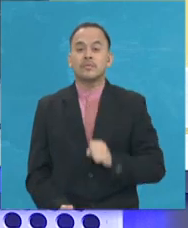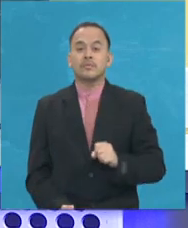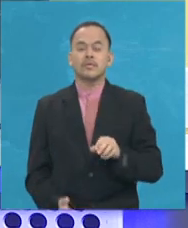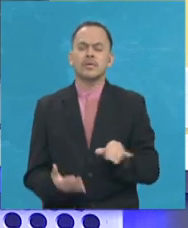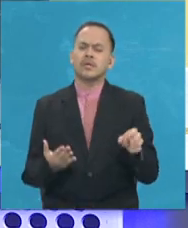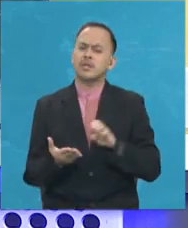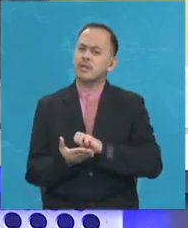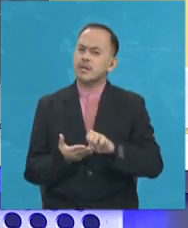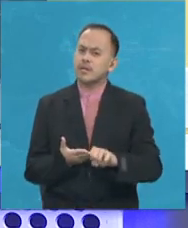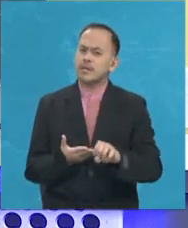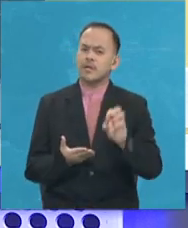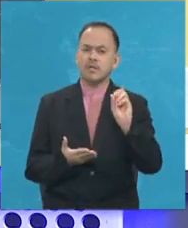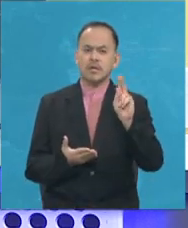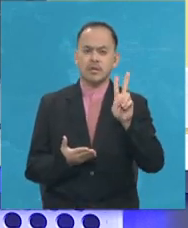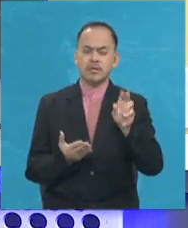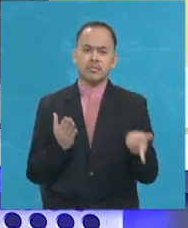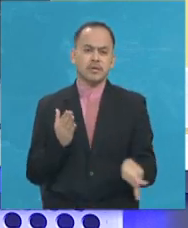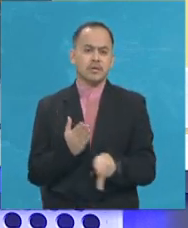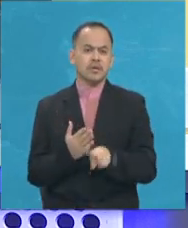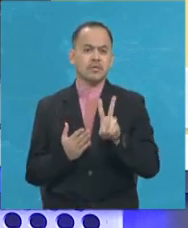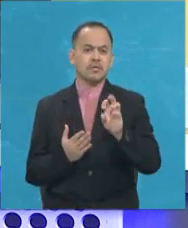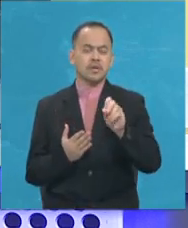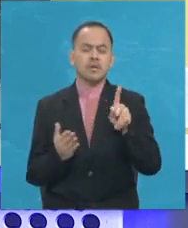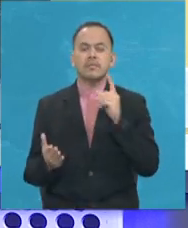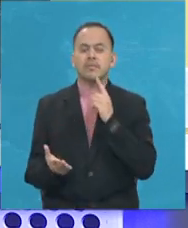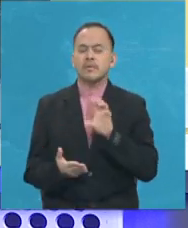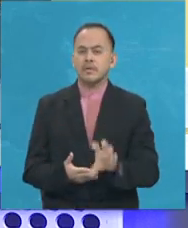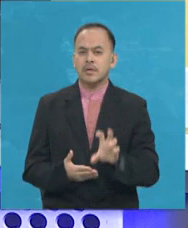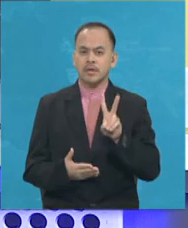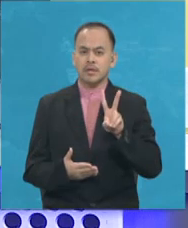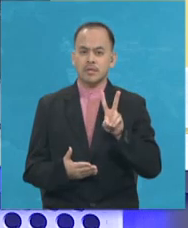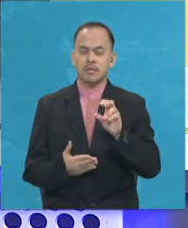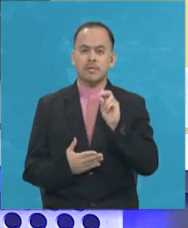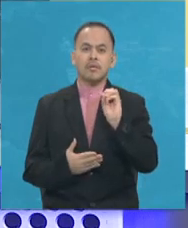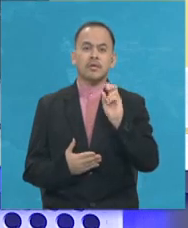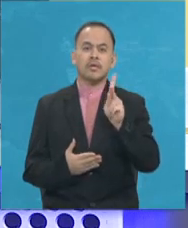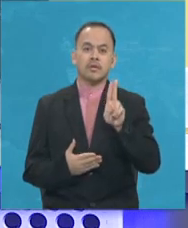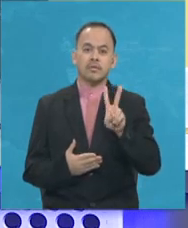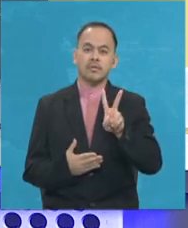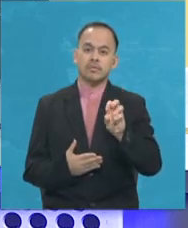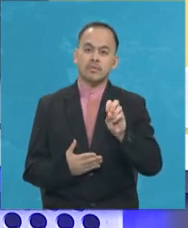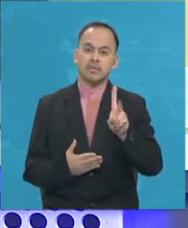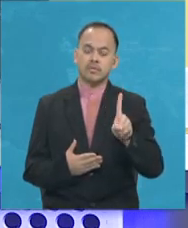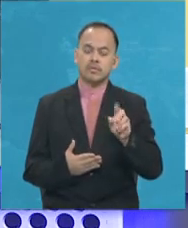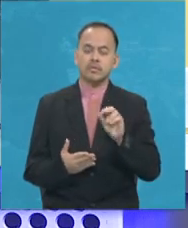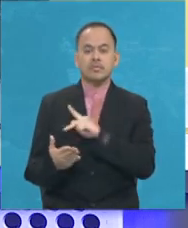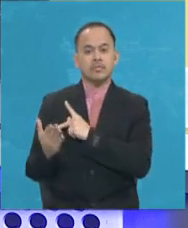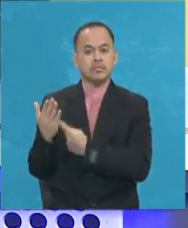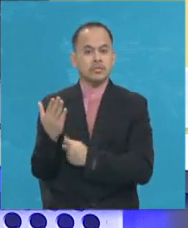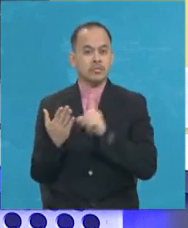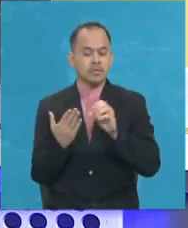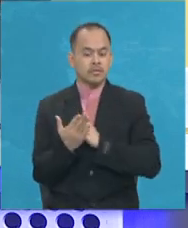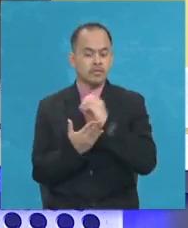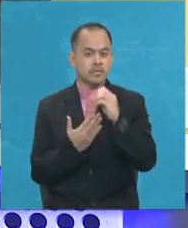pindahan 2021 dan perintah orang kurang upaya 2021 berkuat kuasa pada 1